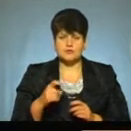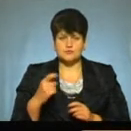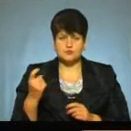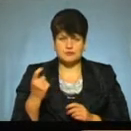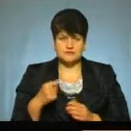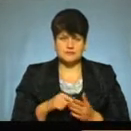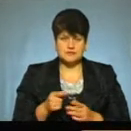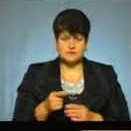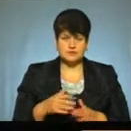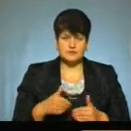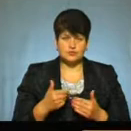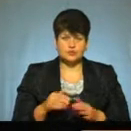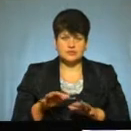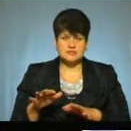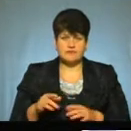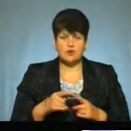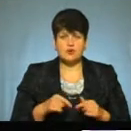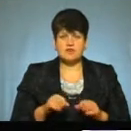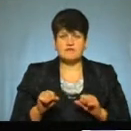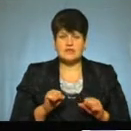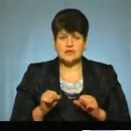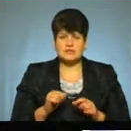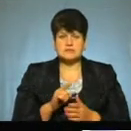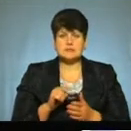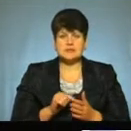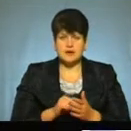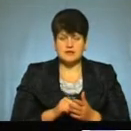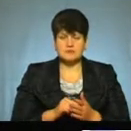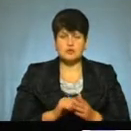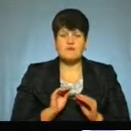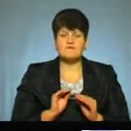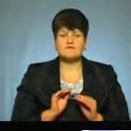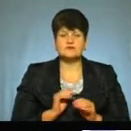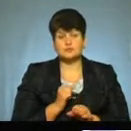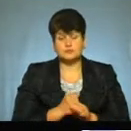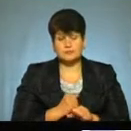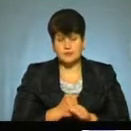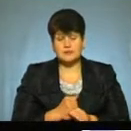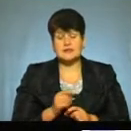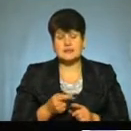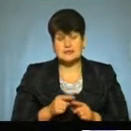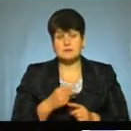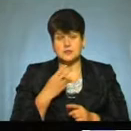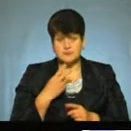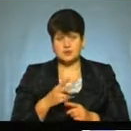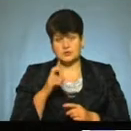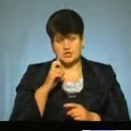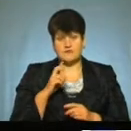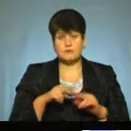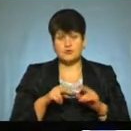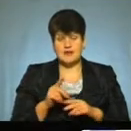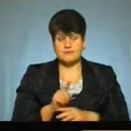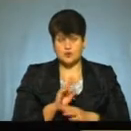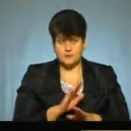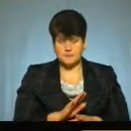звернутися до місцевих органів влади з питанням по такому питанню. Значить, влаштувати, ну це і передбачено державним будівельним нормам, не рекомендується.